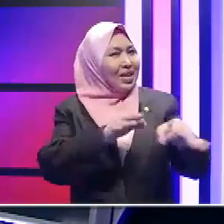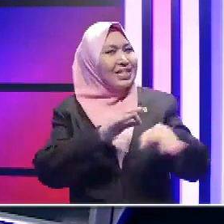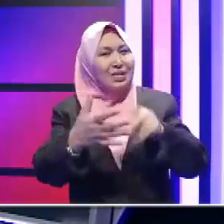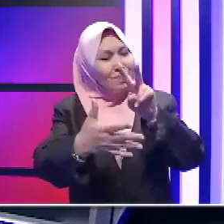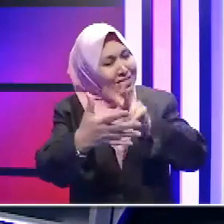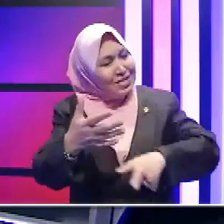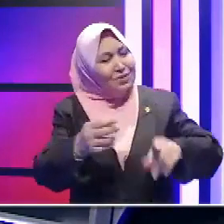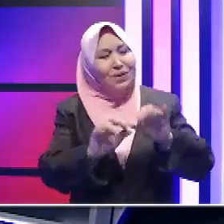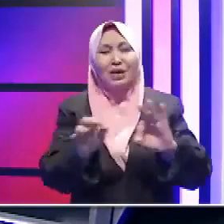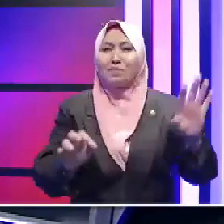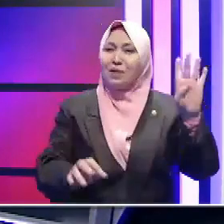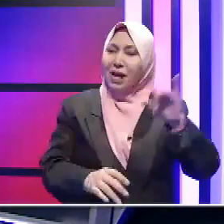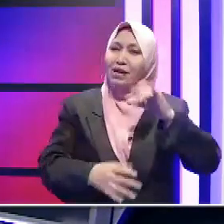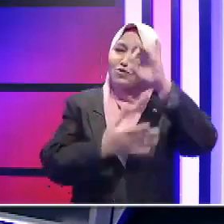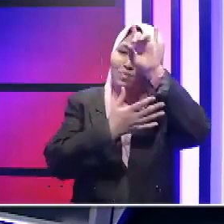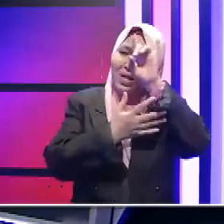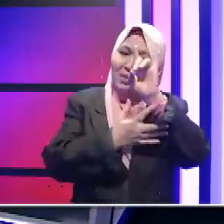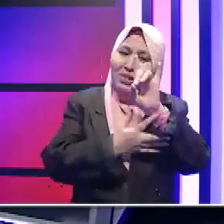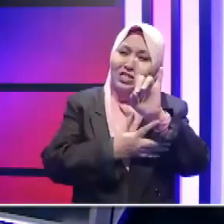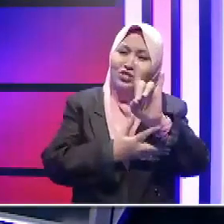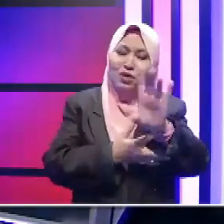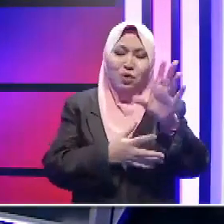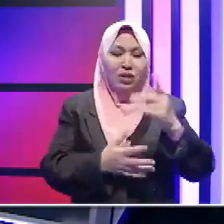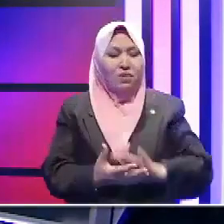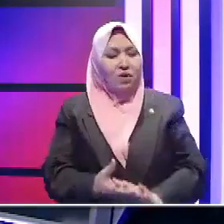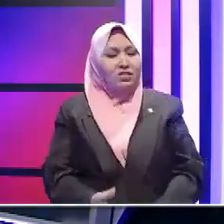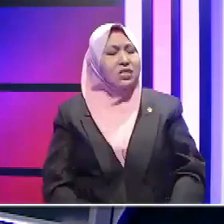masih bernaung pilih n